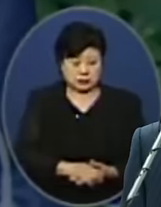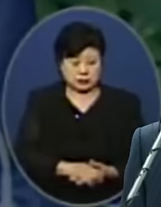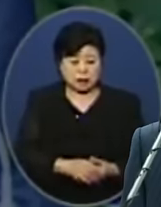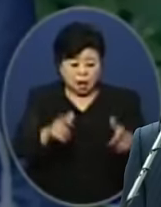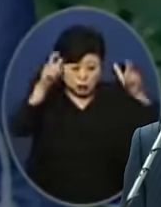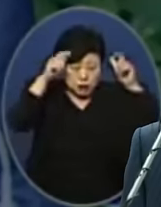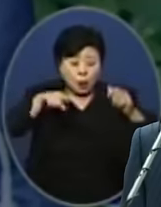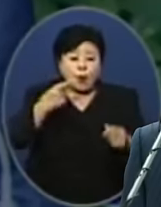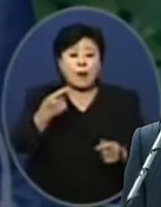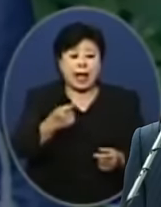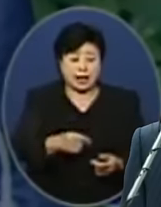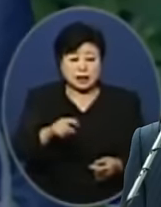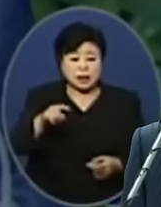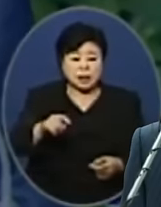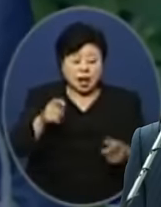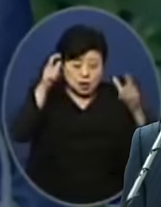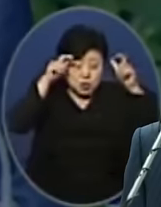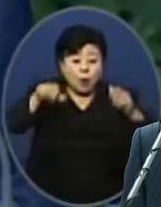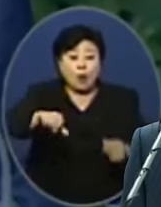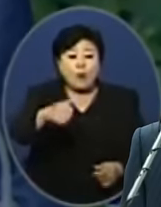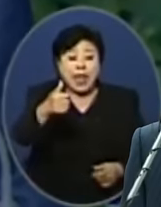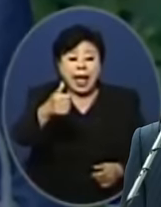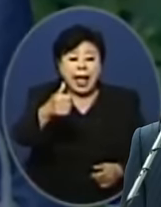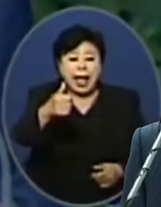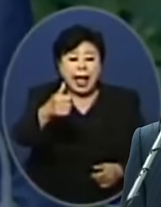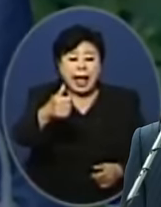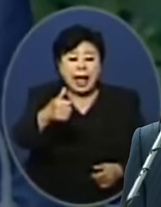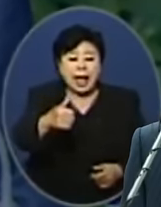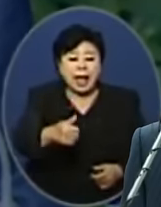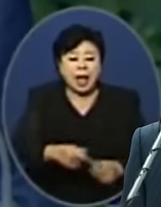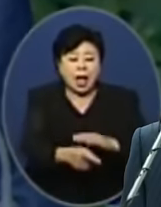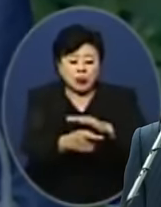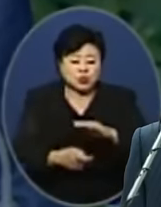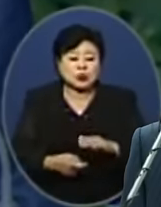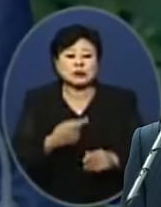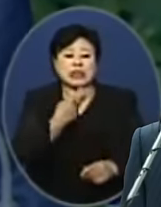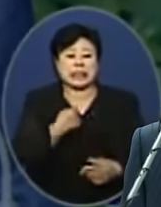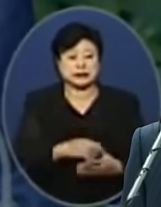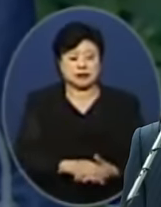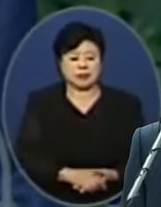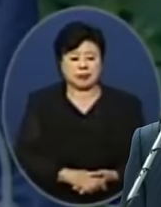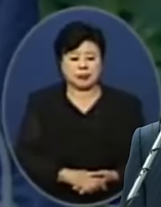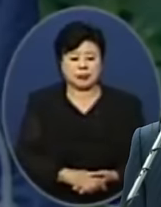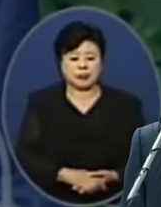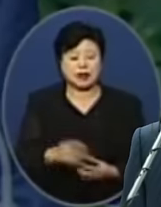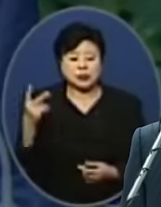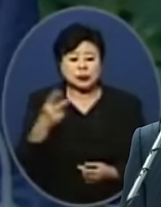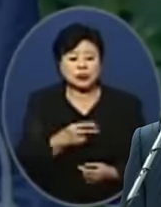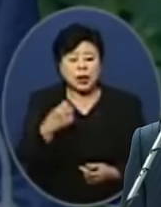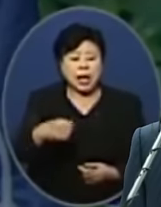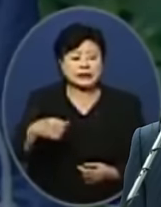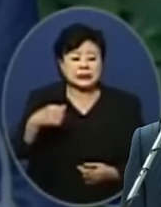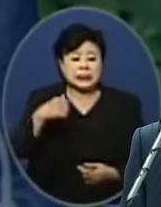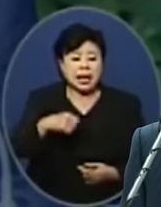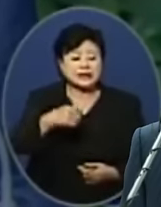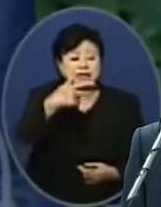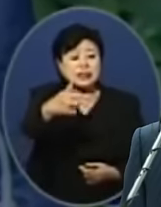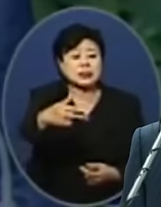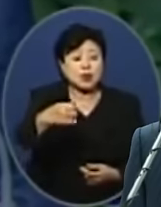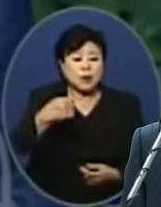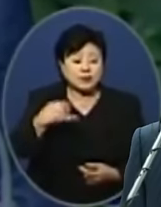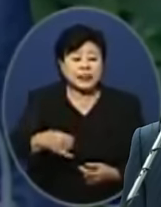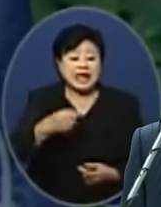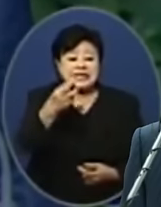소 500개리를 다 도적만 났었습니다. 그리고 아들이 7명이고